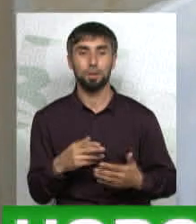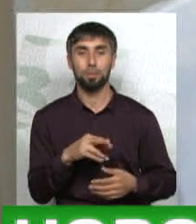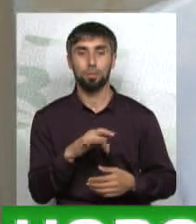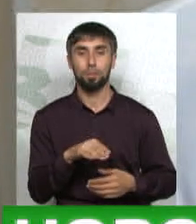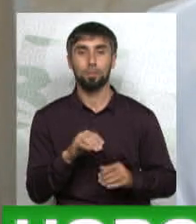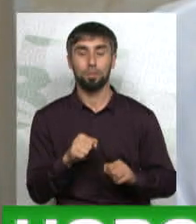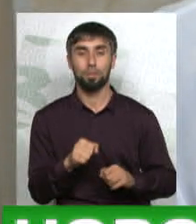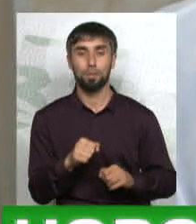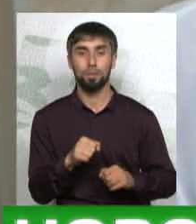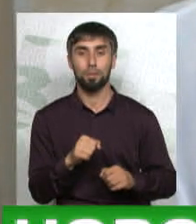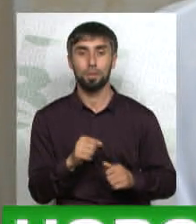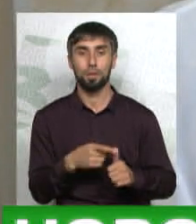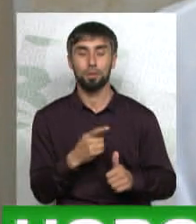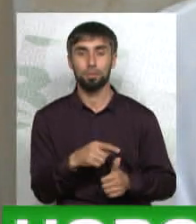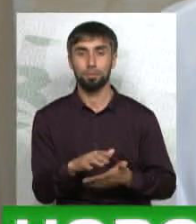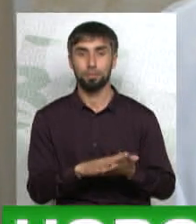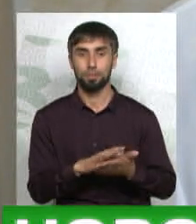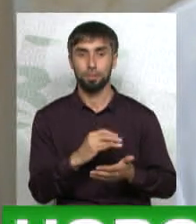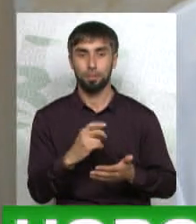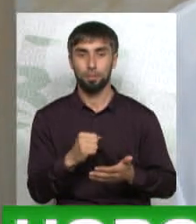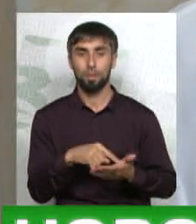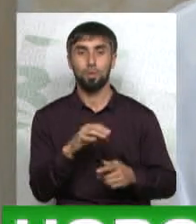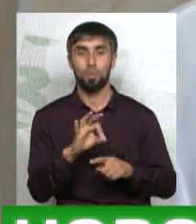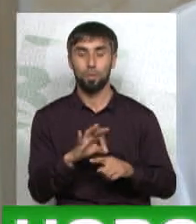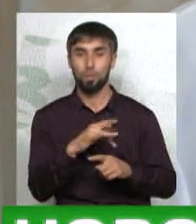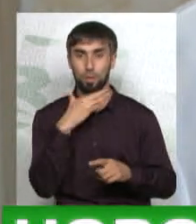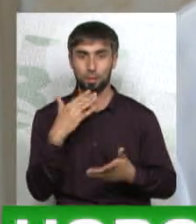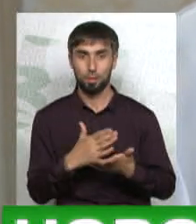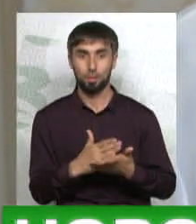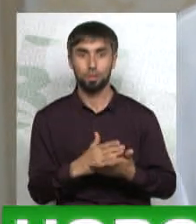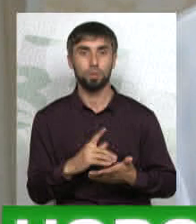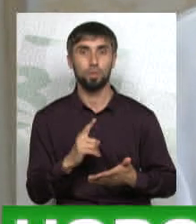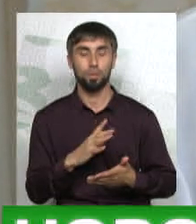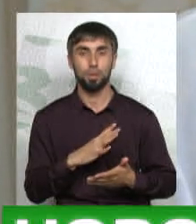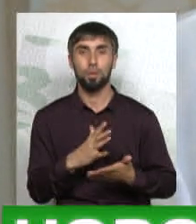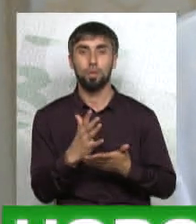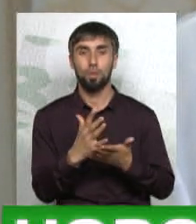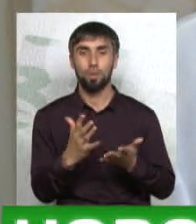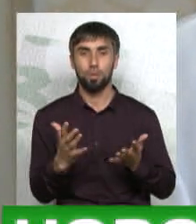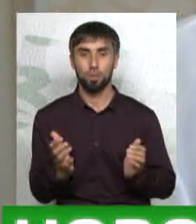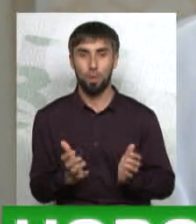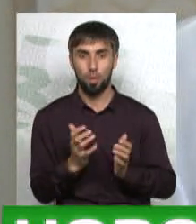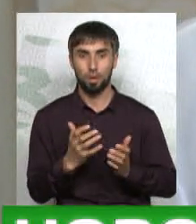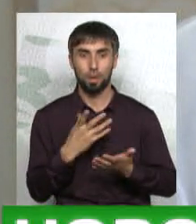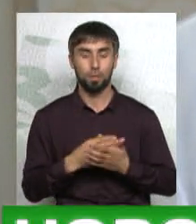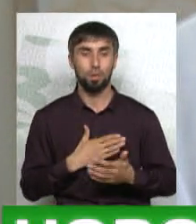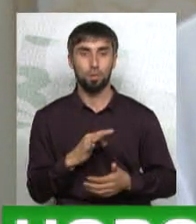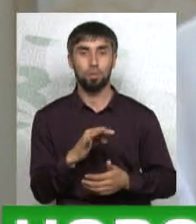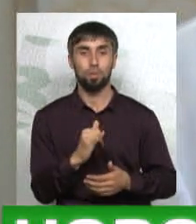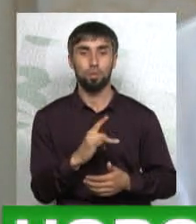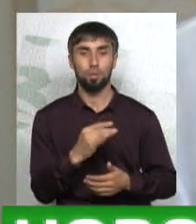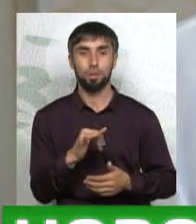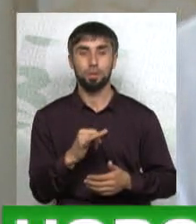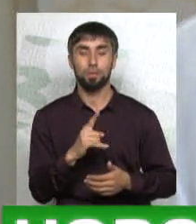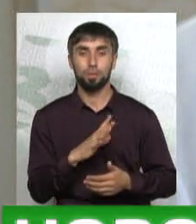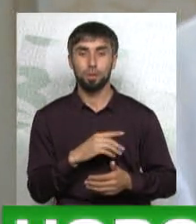препаратом можно протравить семена, потому что заболеваний много. Чтобы сохранить наш урожай, наши